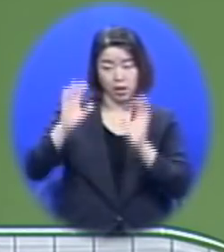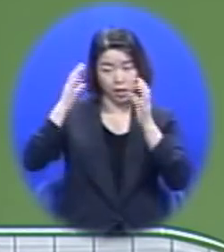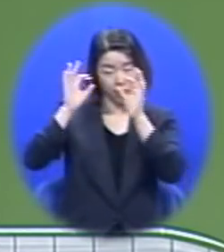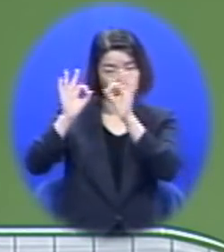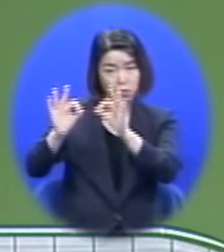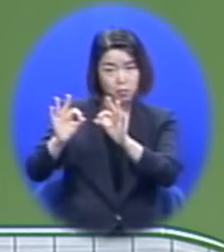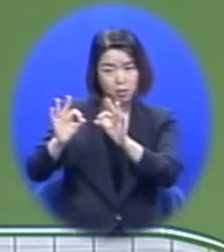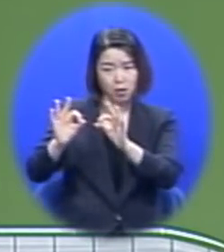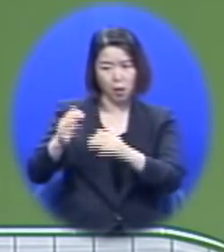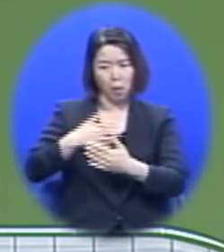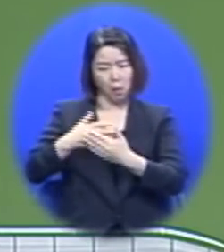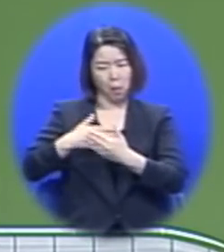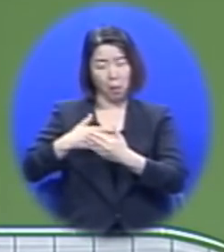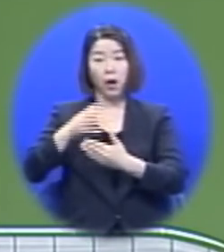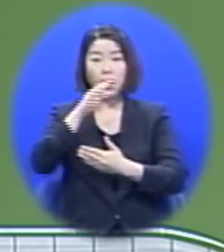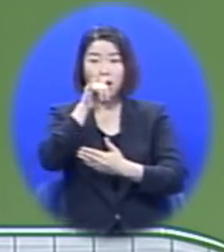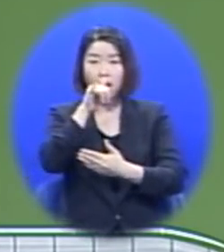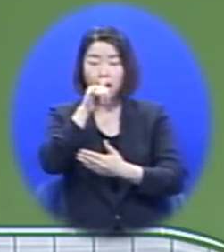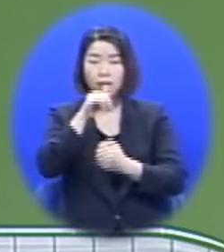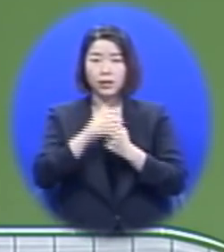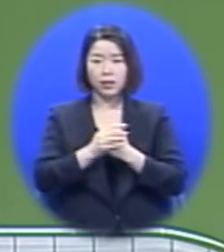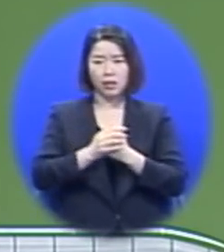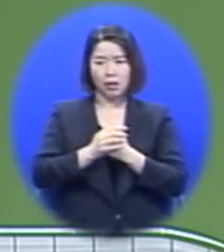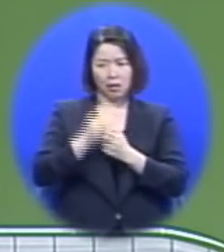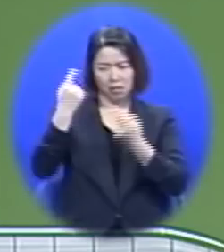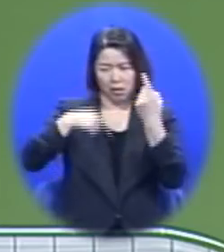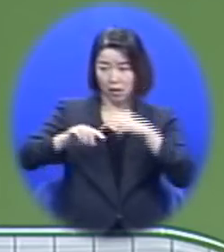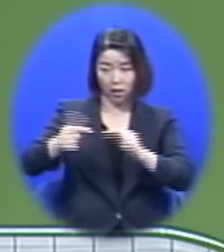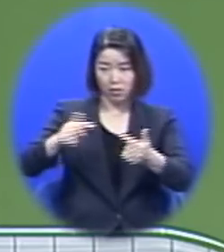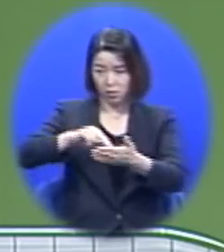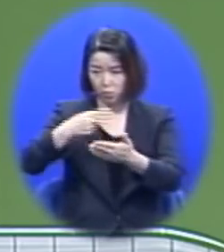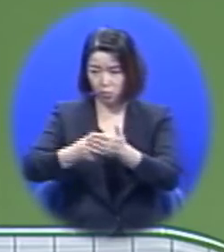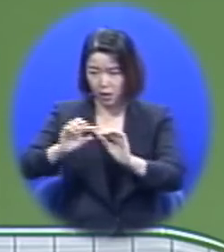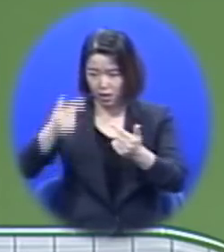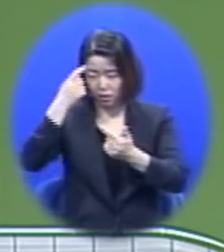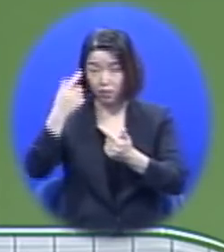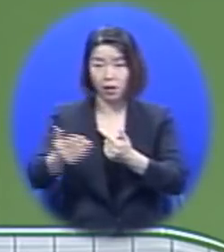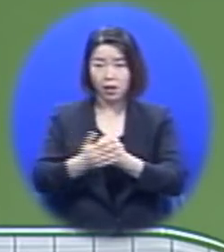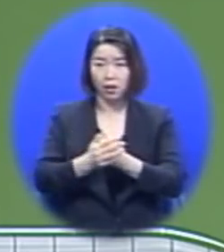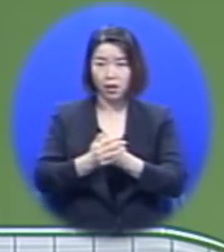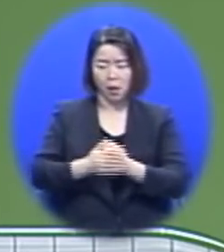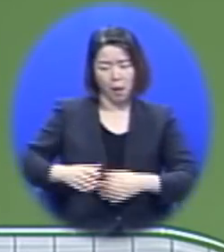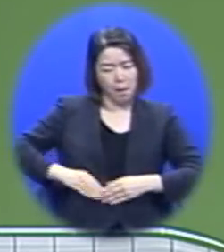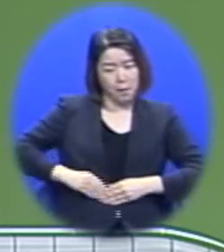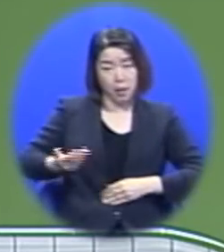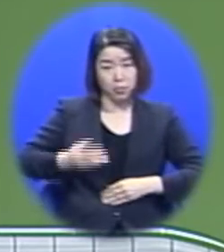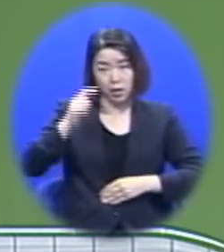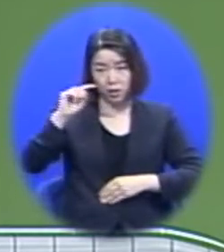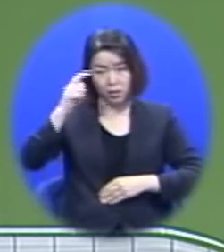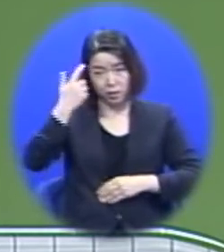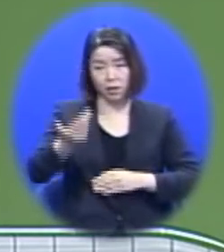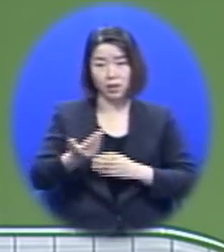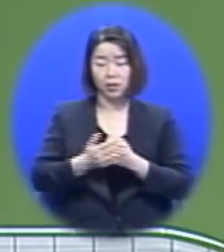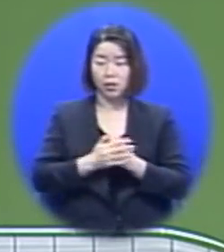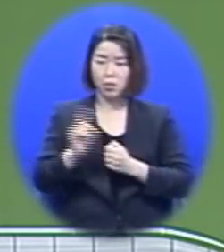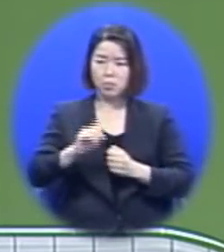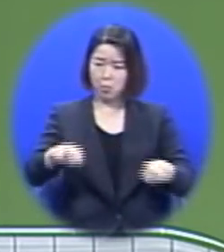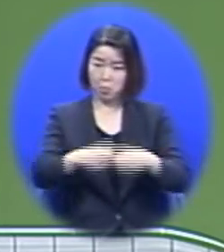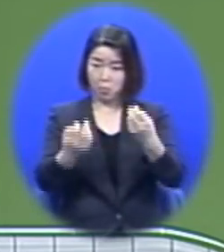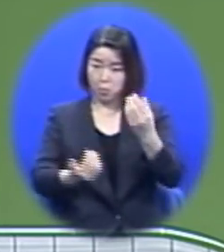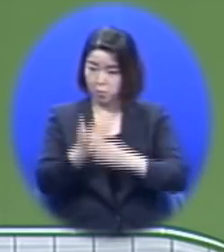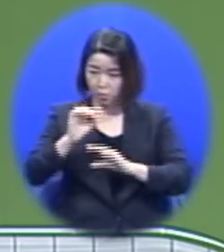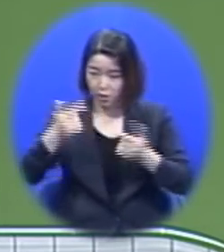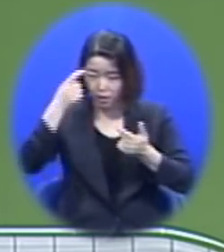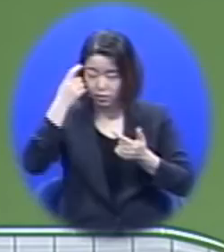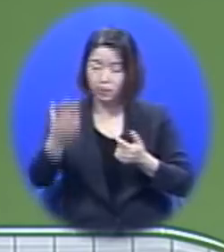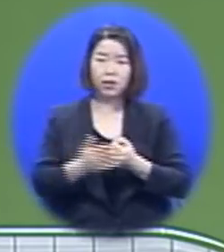얼마나 아슬아슬합니까? 다치지는 않을까? 넘어지지는 않을까? 배탈이 나지는 않을까? 혹시 또 교통사고는 나지